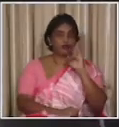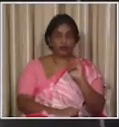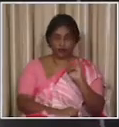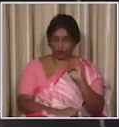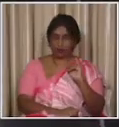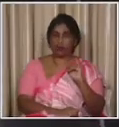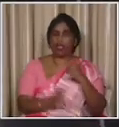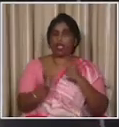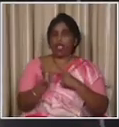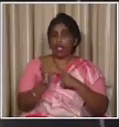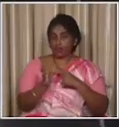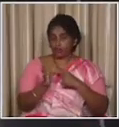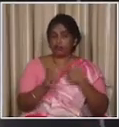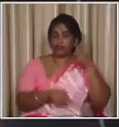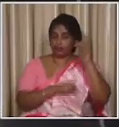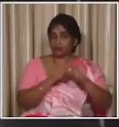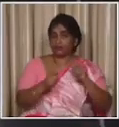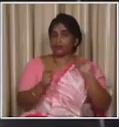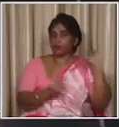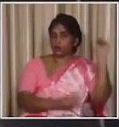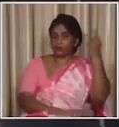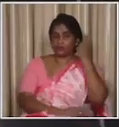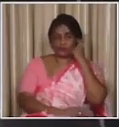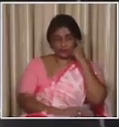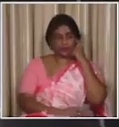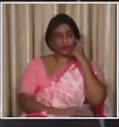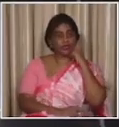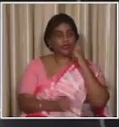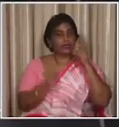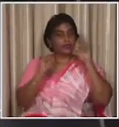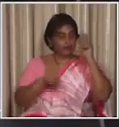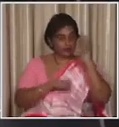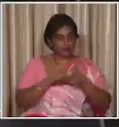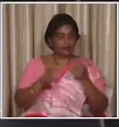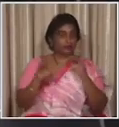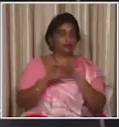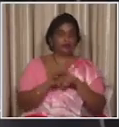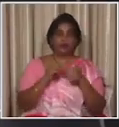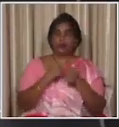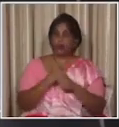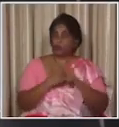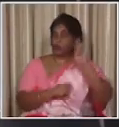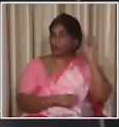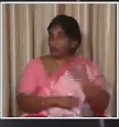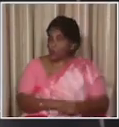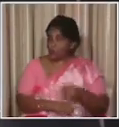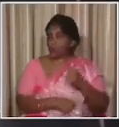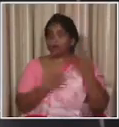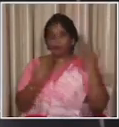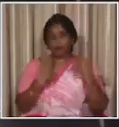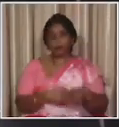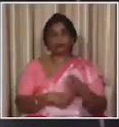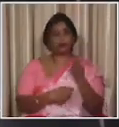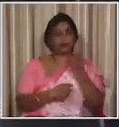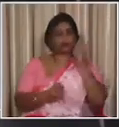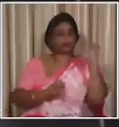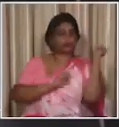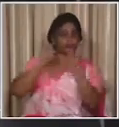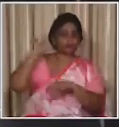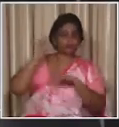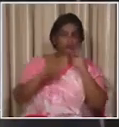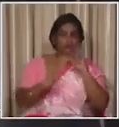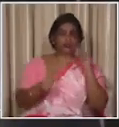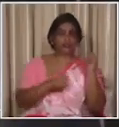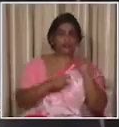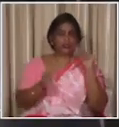1996 අර්ජුන රණතුංගල ඇතුළු මේ රටේ කීර්තිමත් ක්‍රීඩකයෝ ටිකක් ඒ නිර්මාණය කරපු ජයග්‍රහණයත් එක්ක සල්ලි එන්න පටන්